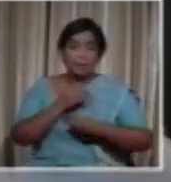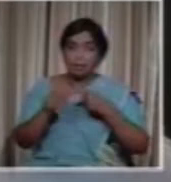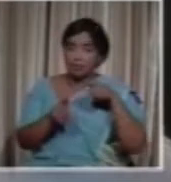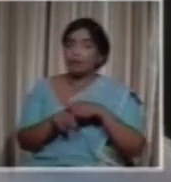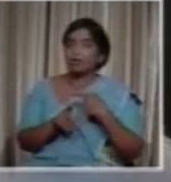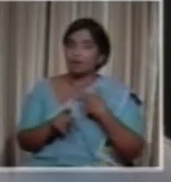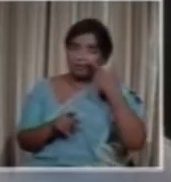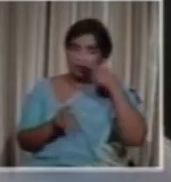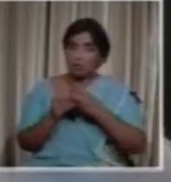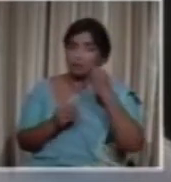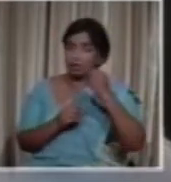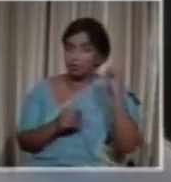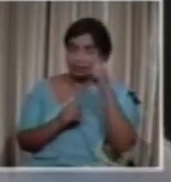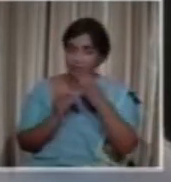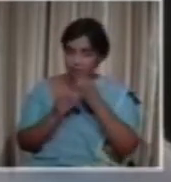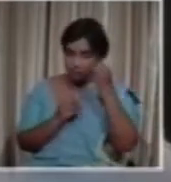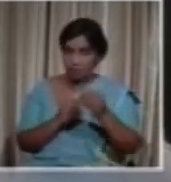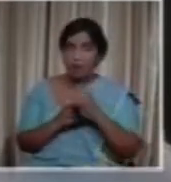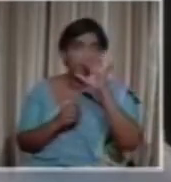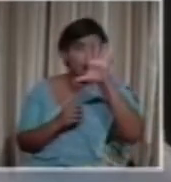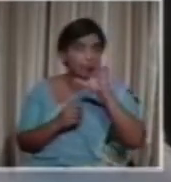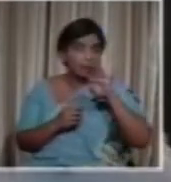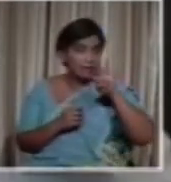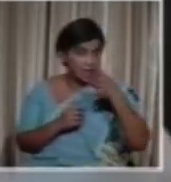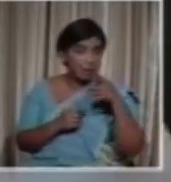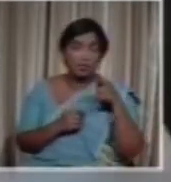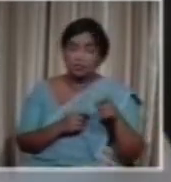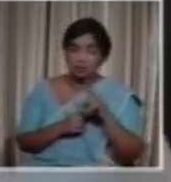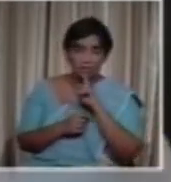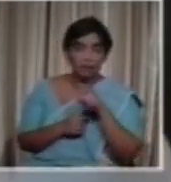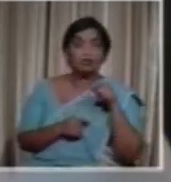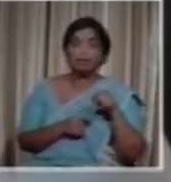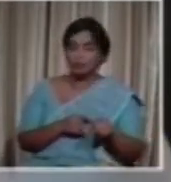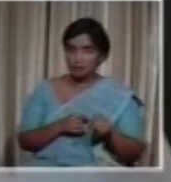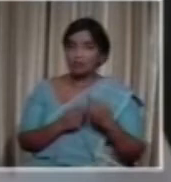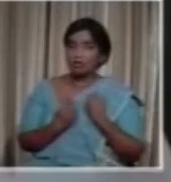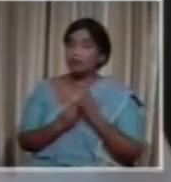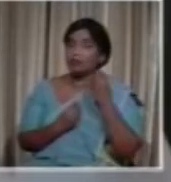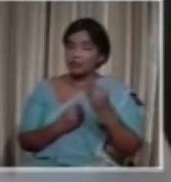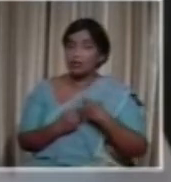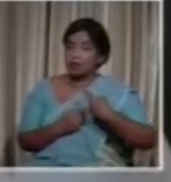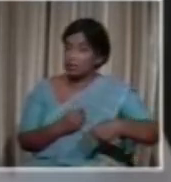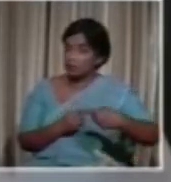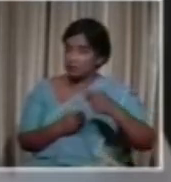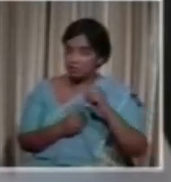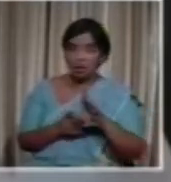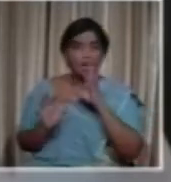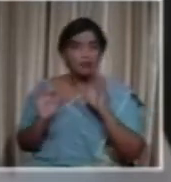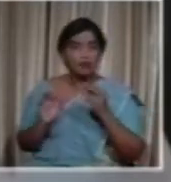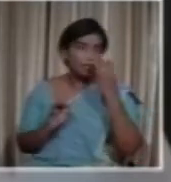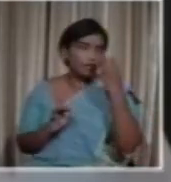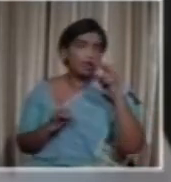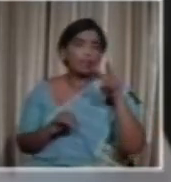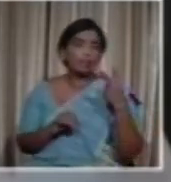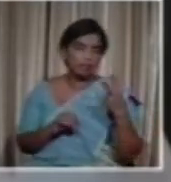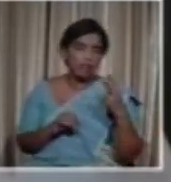සඳහා ප්‍රමුඛතාවයක් ලබා දීලා තිනවා. අර 5400 කියන ප්‍රමාණය මේ වන විට අපි නිකුත් කරන්නේ දෛනිකව සාමාන්‍යයෙන් 3200ක